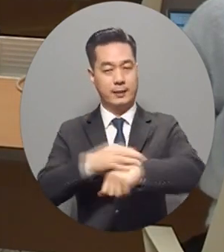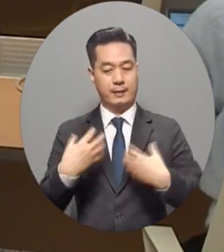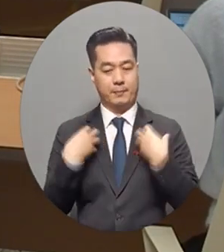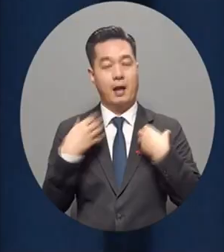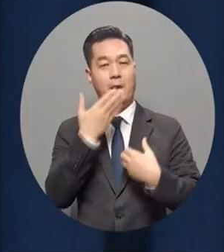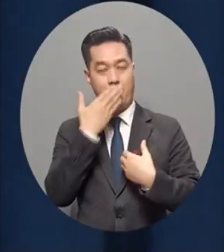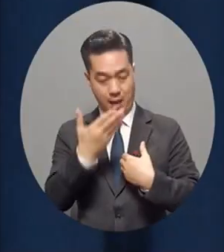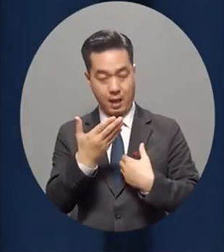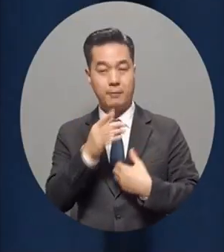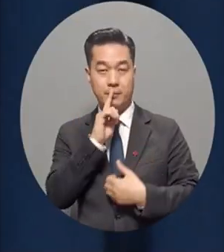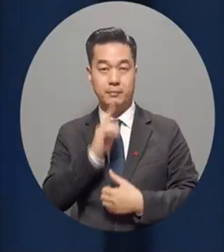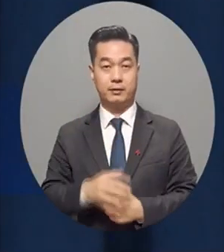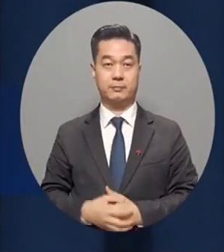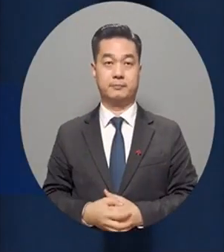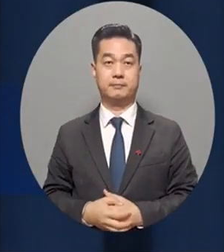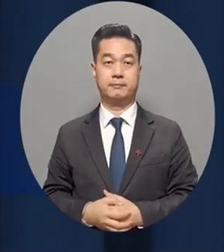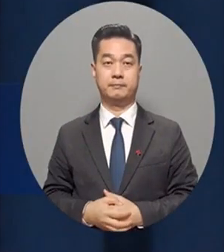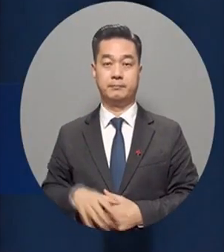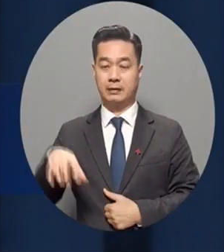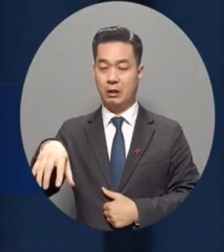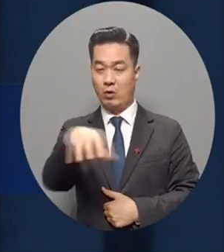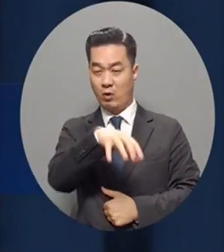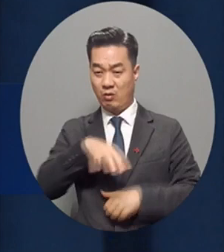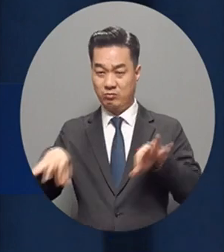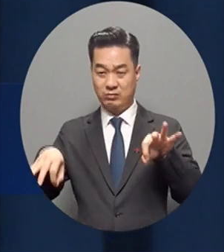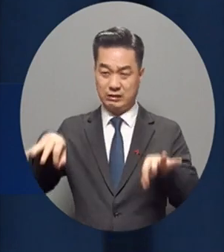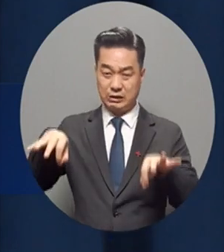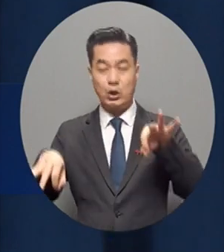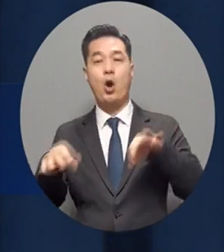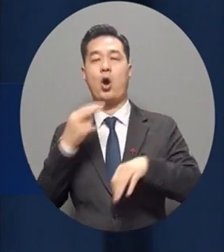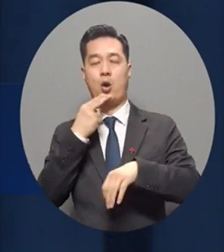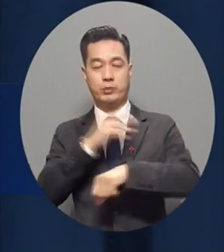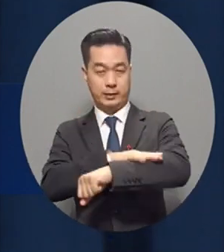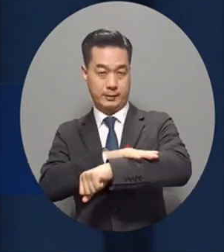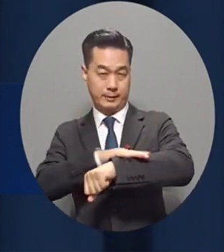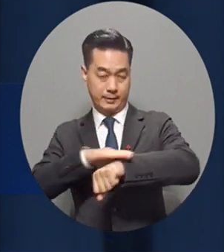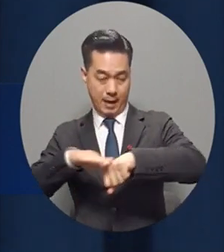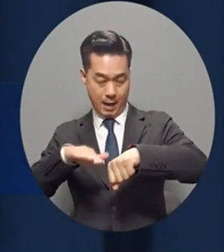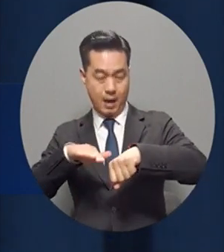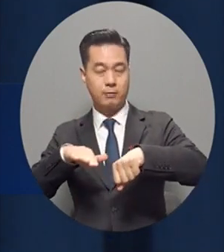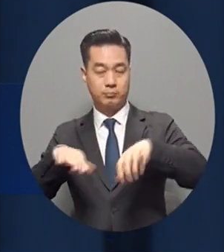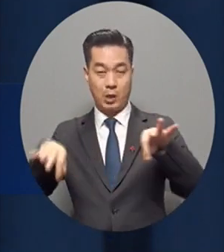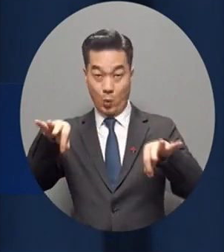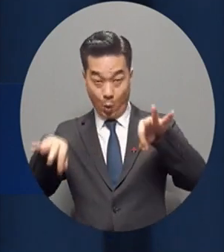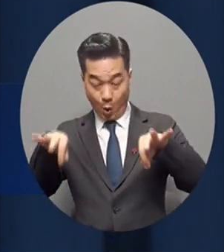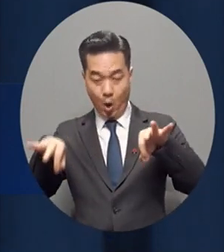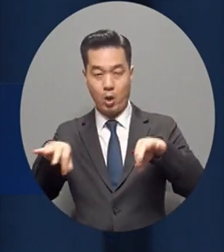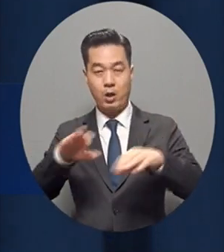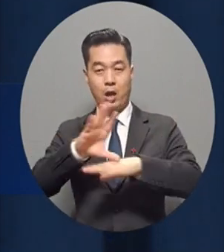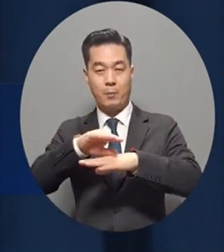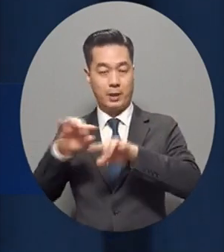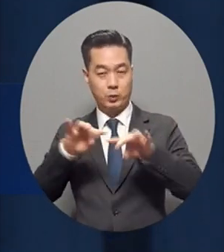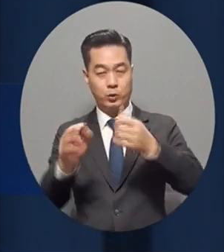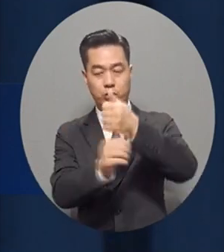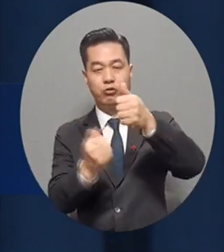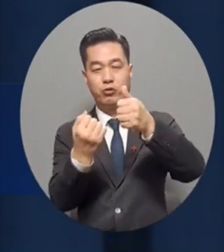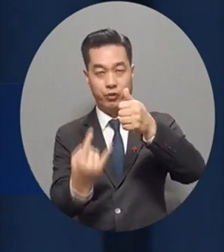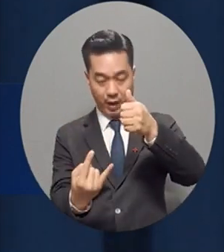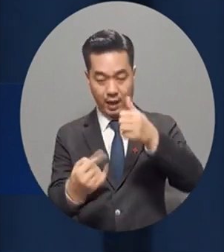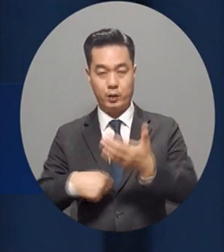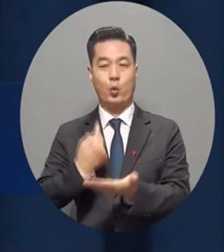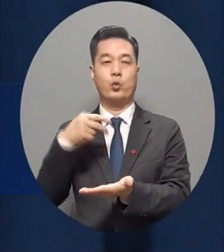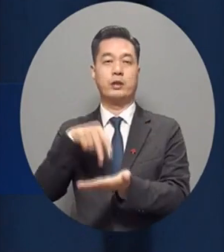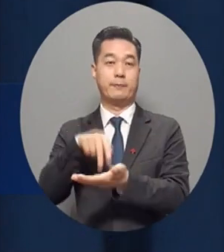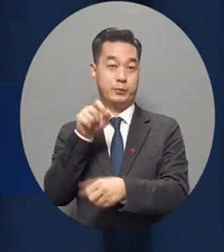설명했습니다. 어디에도 치우치지 않는 균형 있는 감각으로 방송통신위원회의